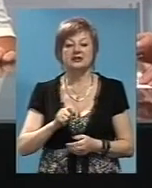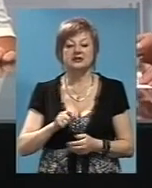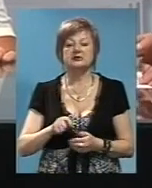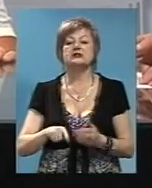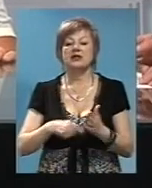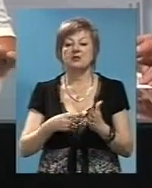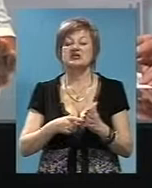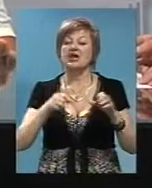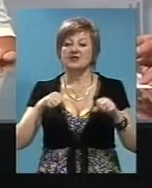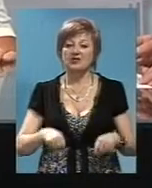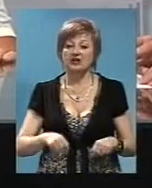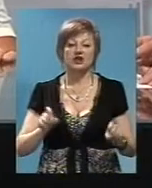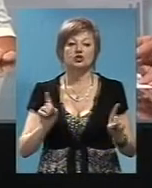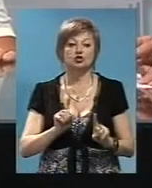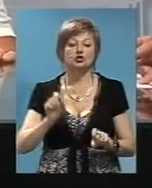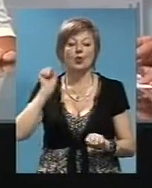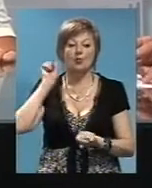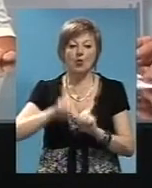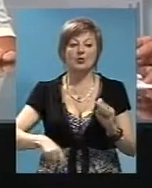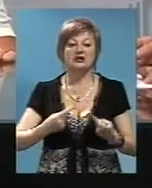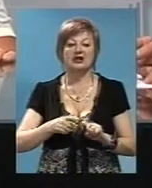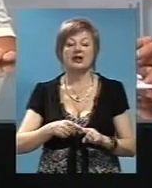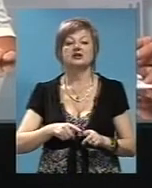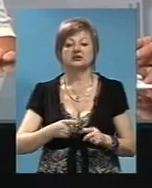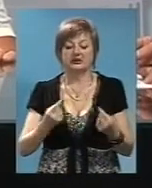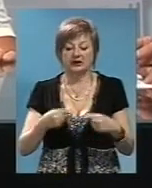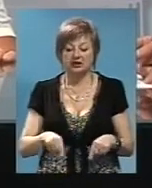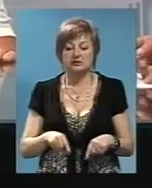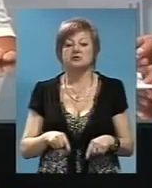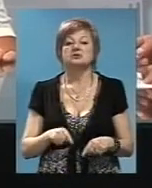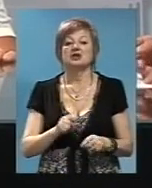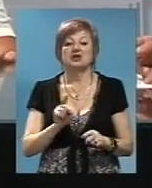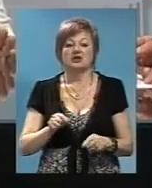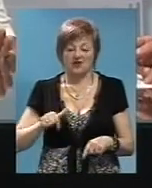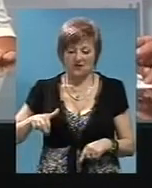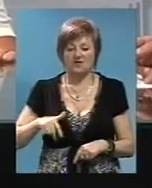влади, щоб подолати ті кризисні явища і вийти на дорогу